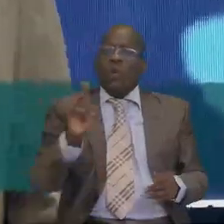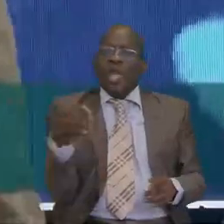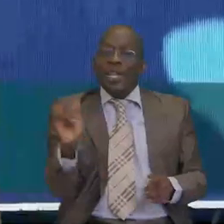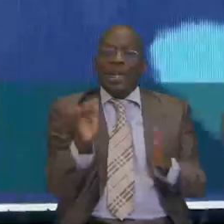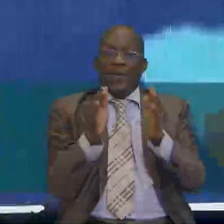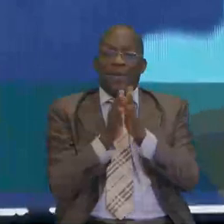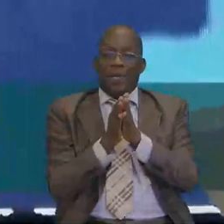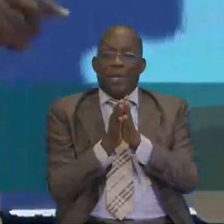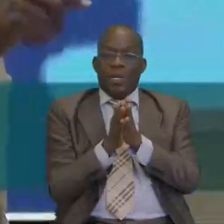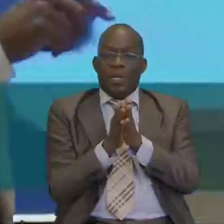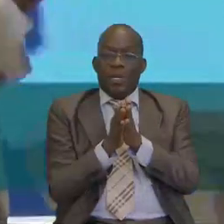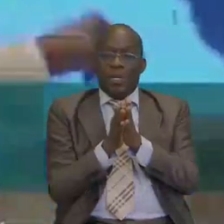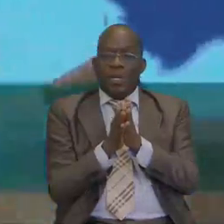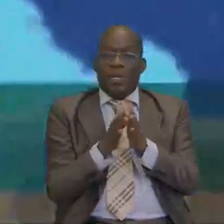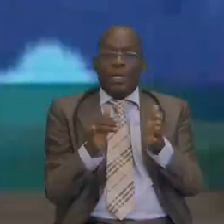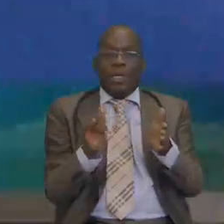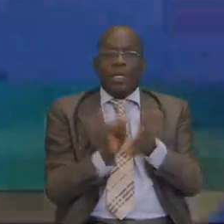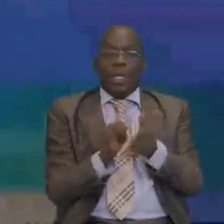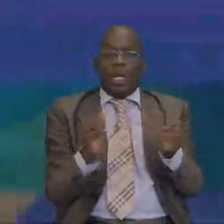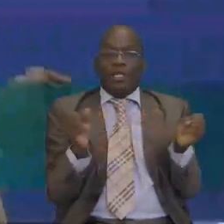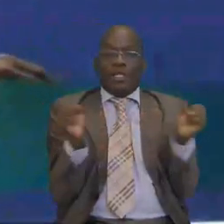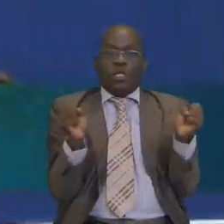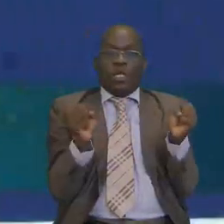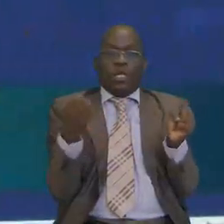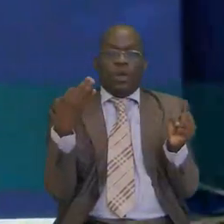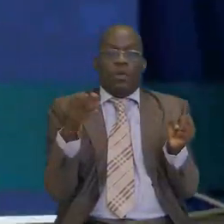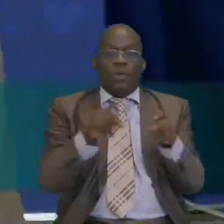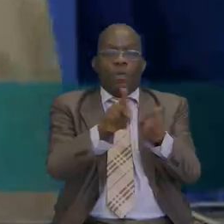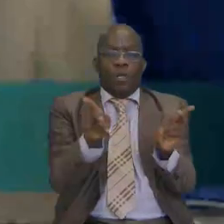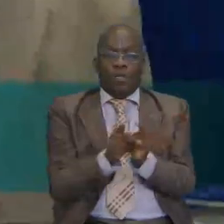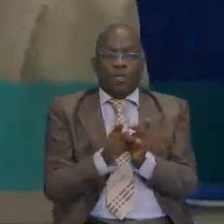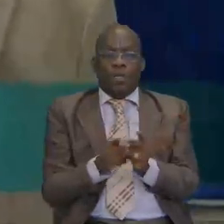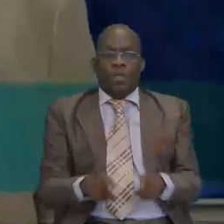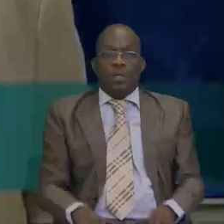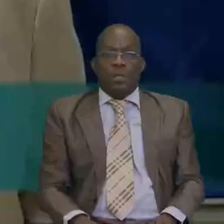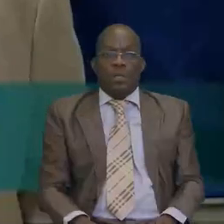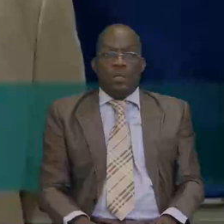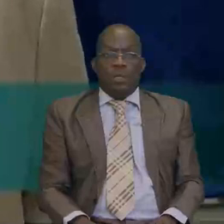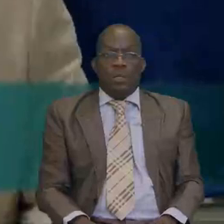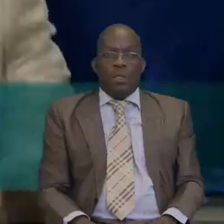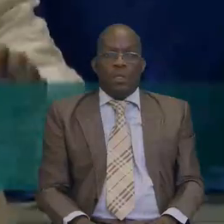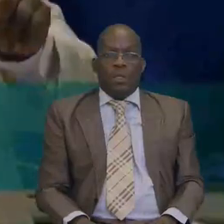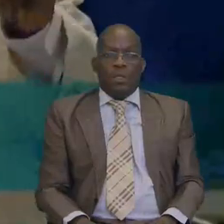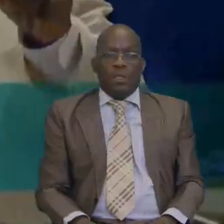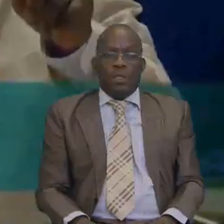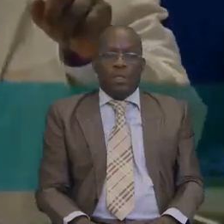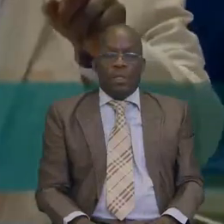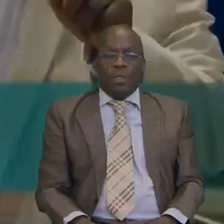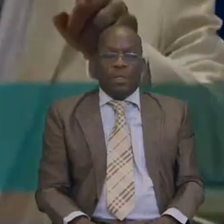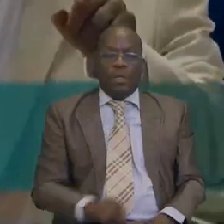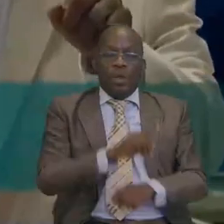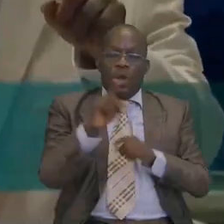a tremblé quand ils ont prié. Ce bâtiment qui tremble là, là où ils priaient,